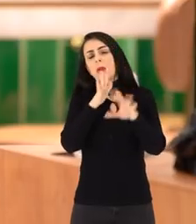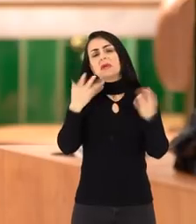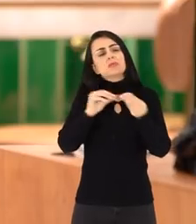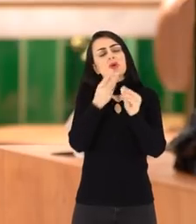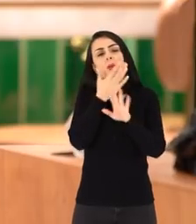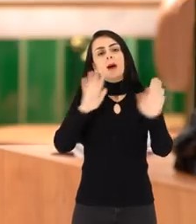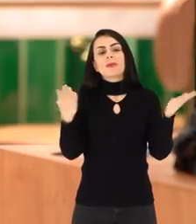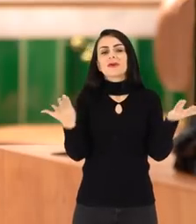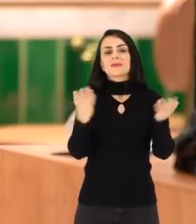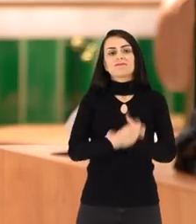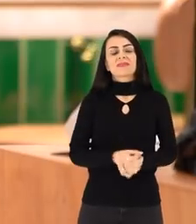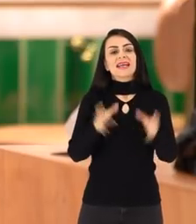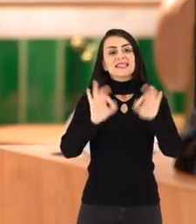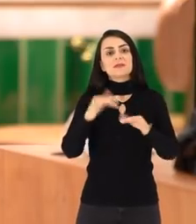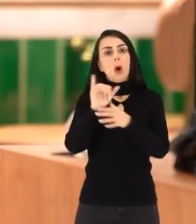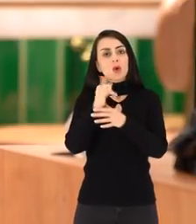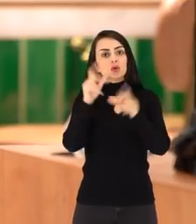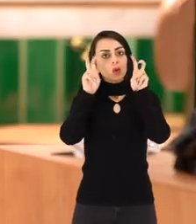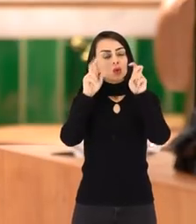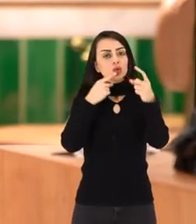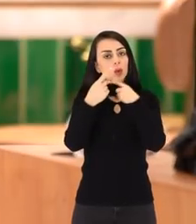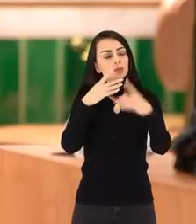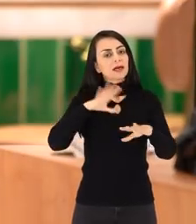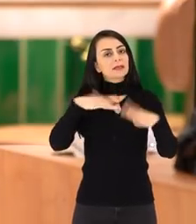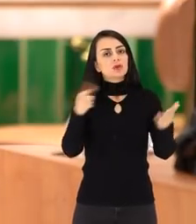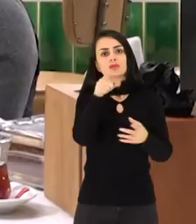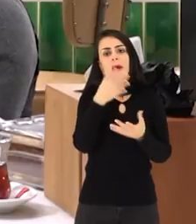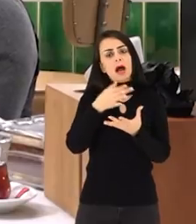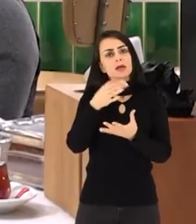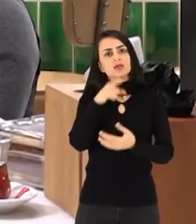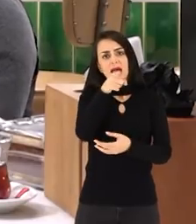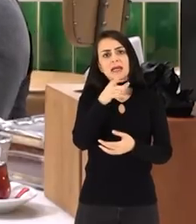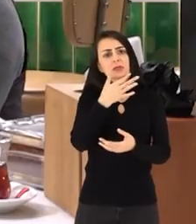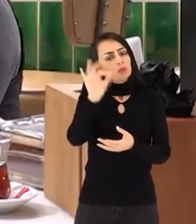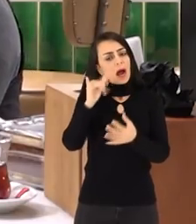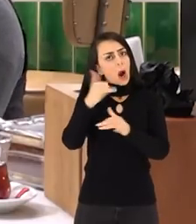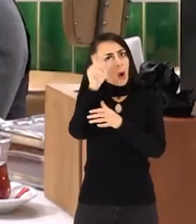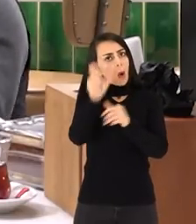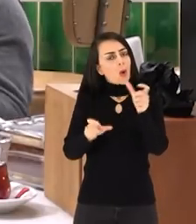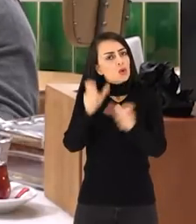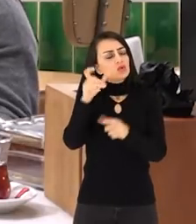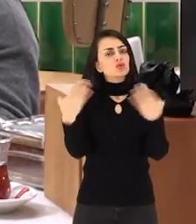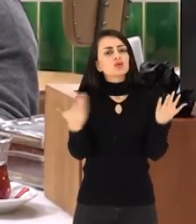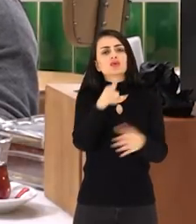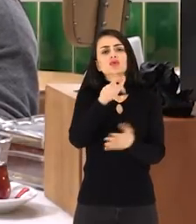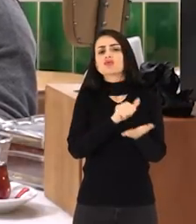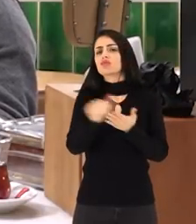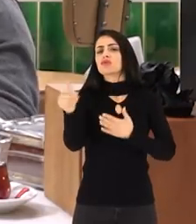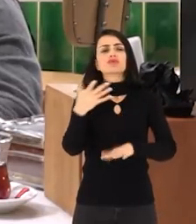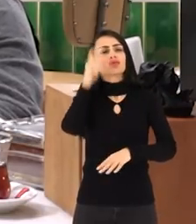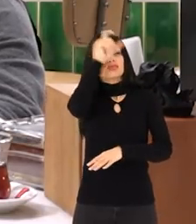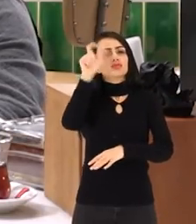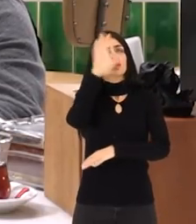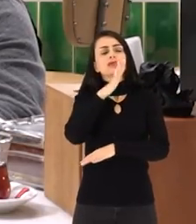söyleyeyim. Ya. Şimdi oyunculuk meselesi. Yes. Harika bir oyuncusun. Zaten yani sana burada metiyeler diyeceklerini bütün memleket